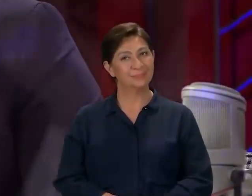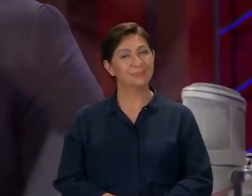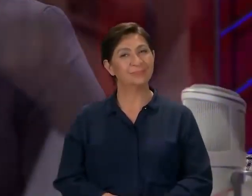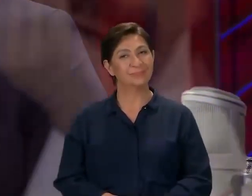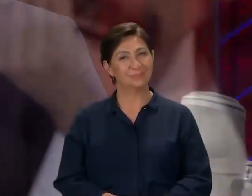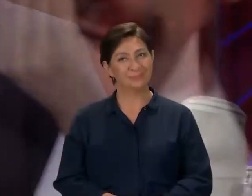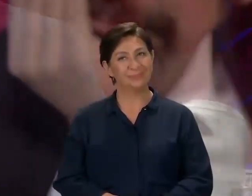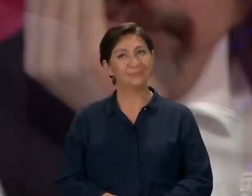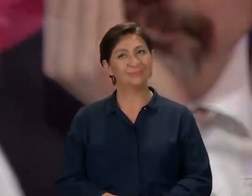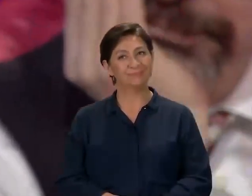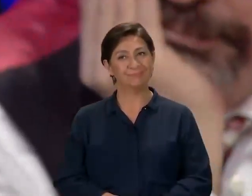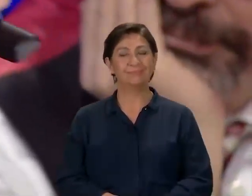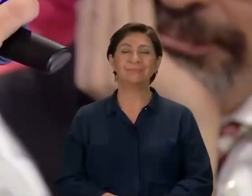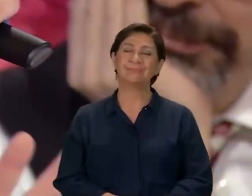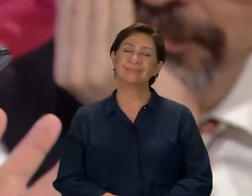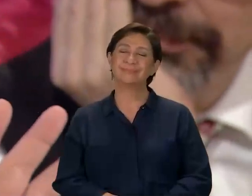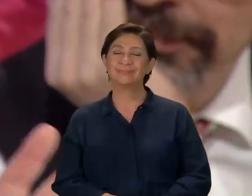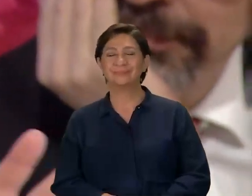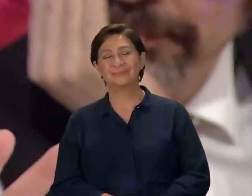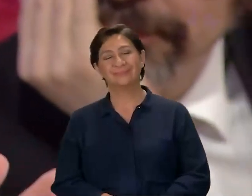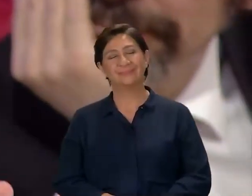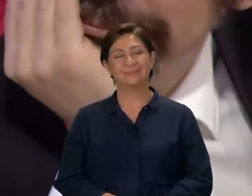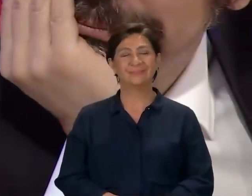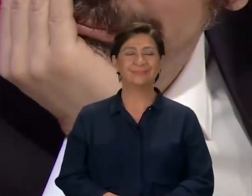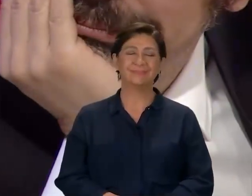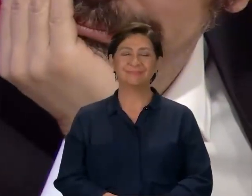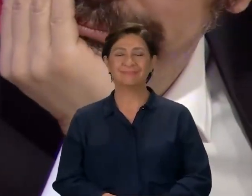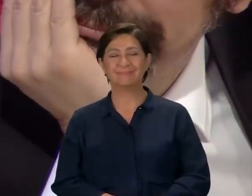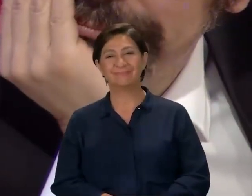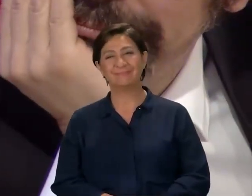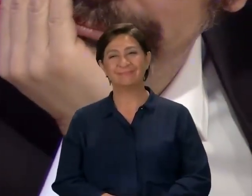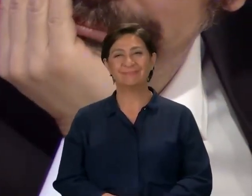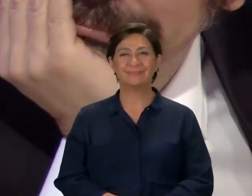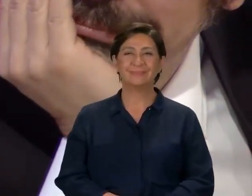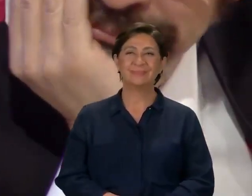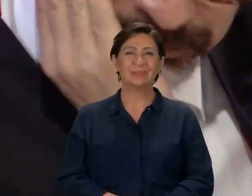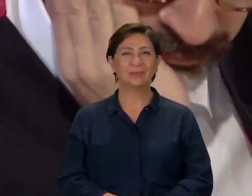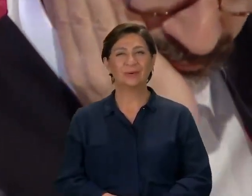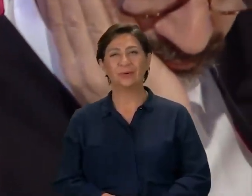έχει σημασία τι μου βγαίνει